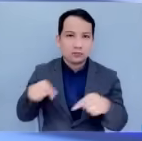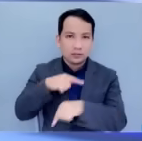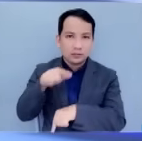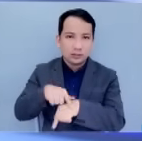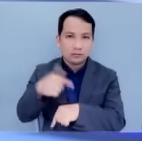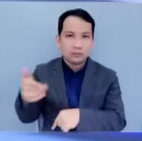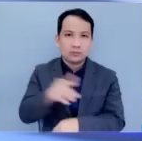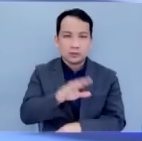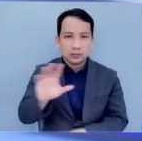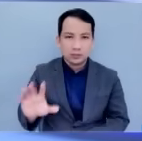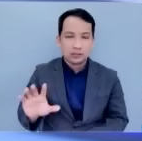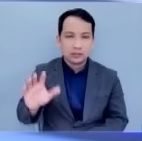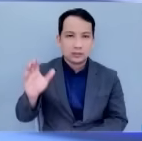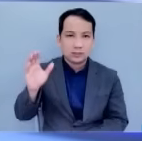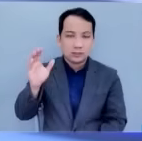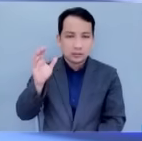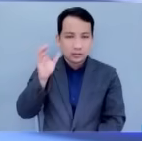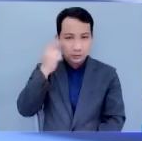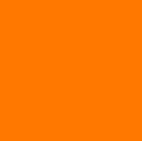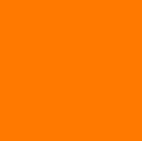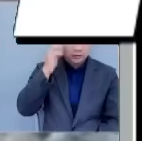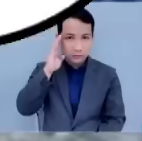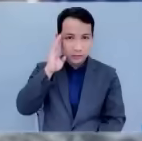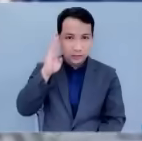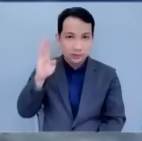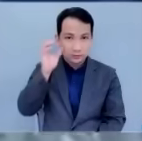ng balitang yan, si Brian Castillo.